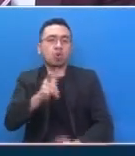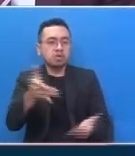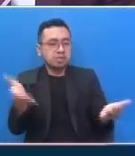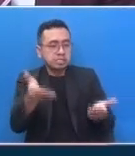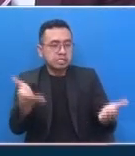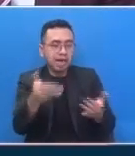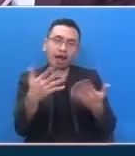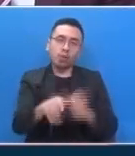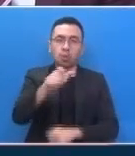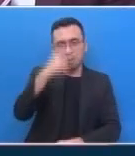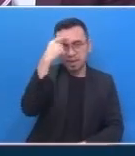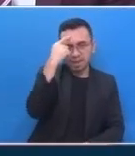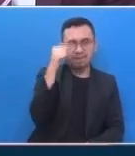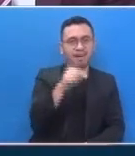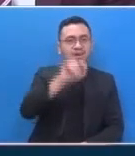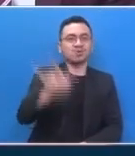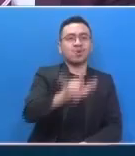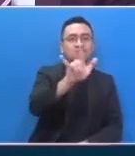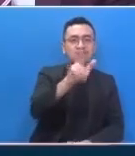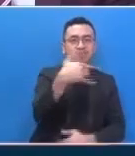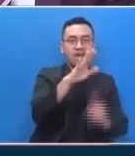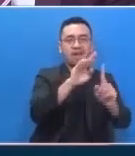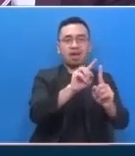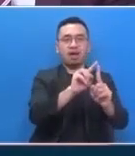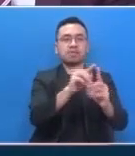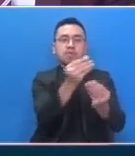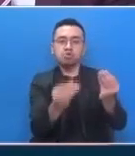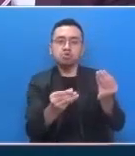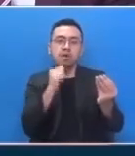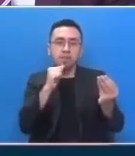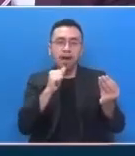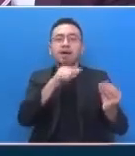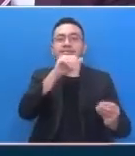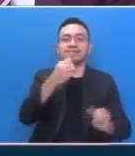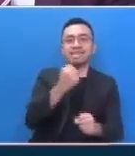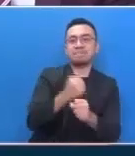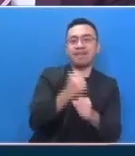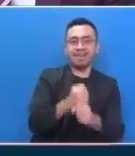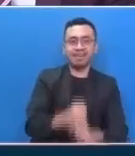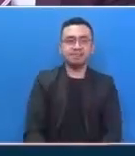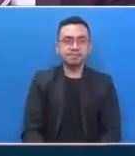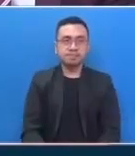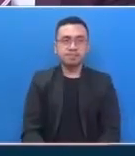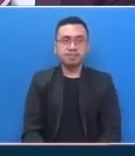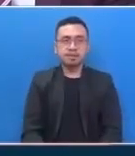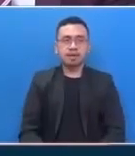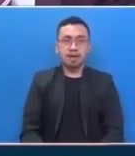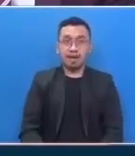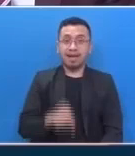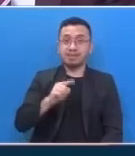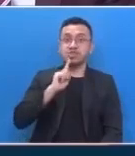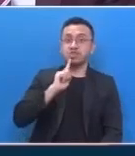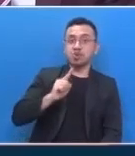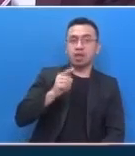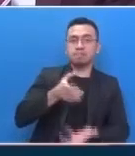Jokowi begitu kan dan EE dalam isu eh piala dunia ini kan keretakan itu kan terlihat dan